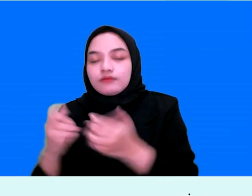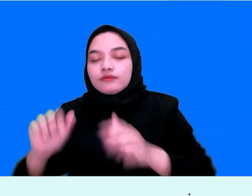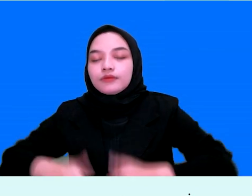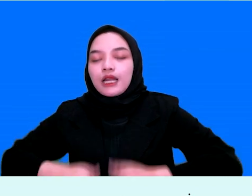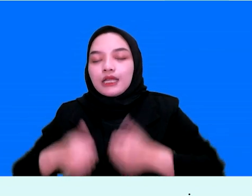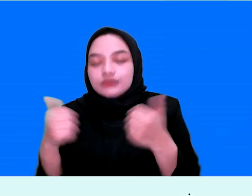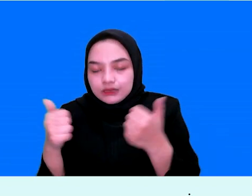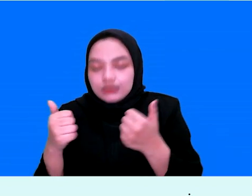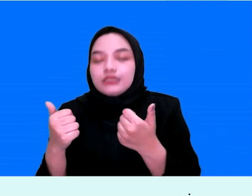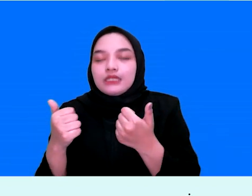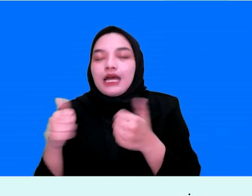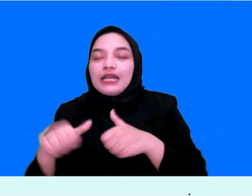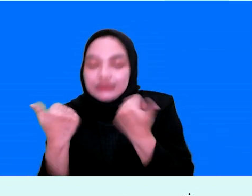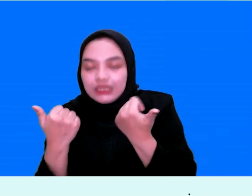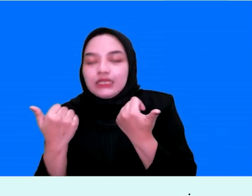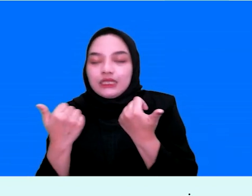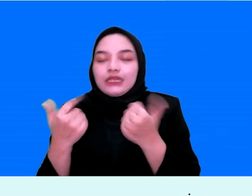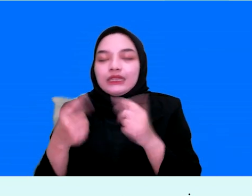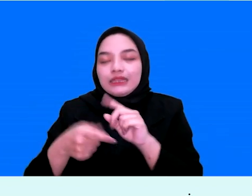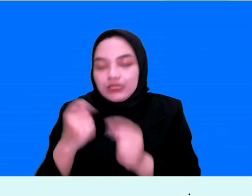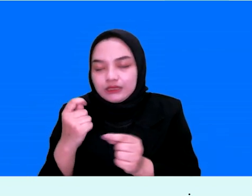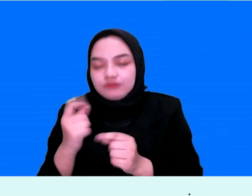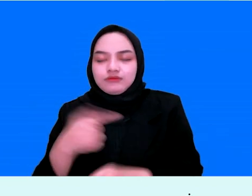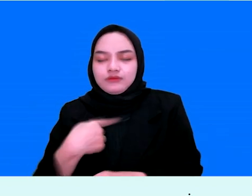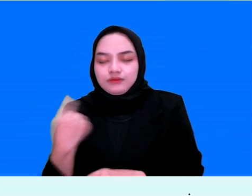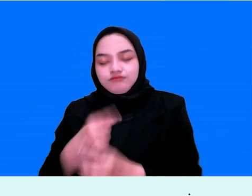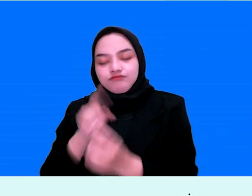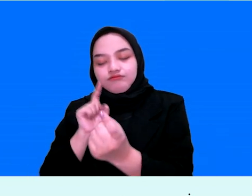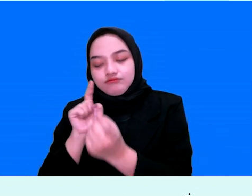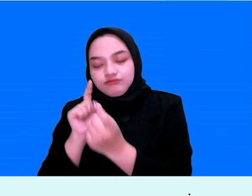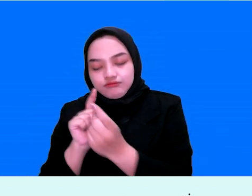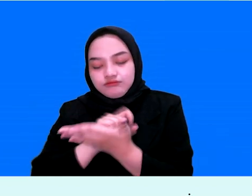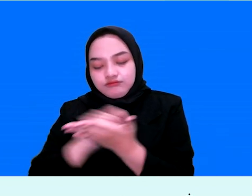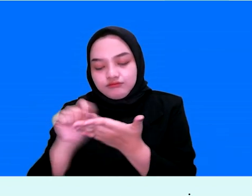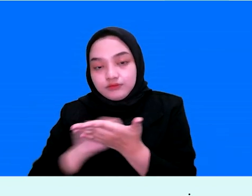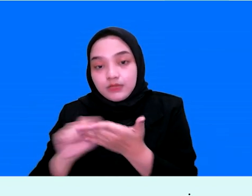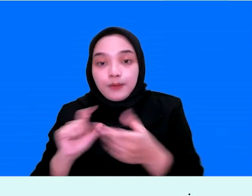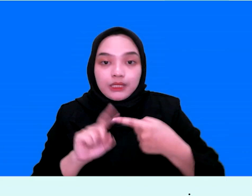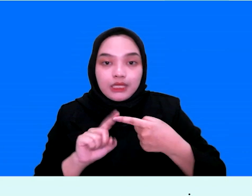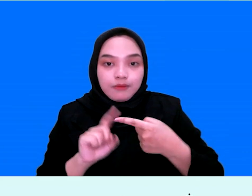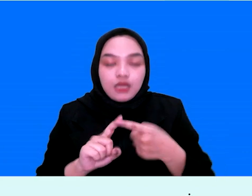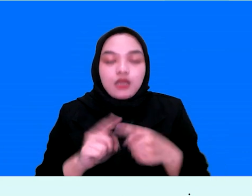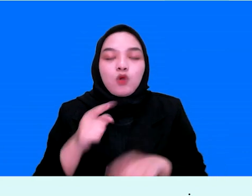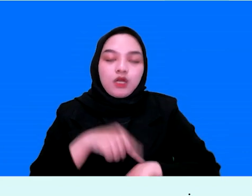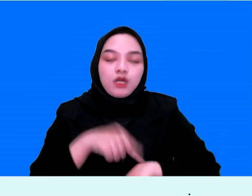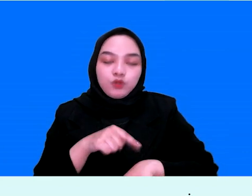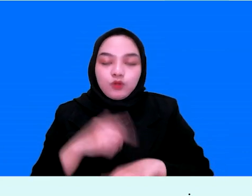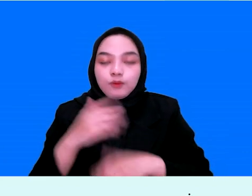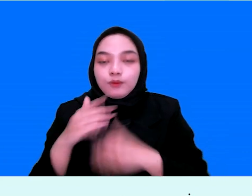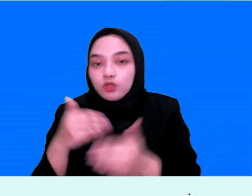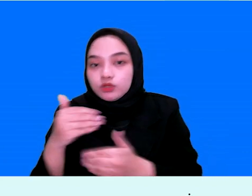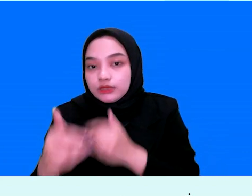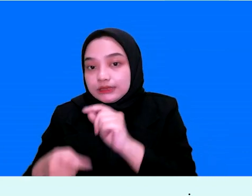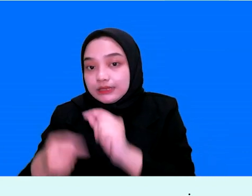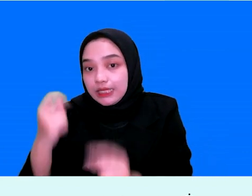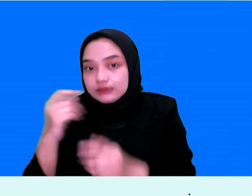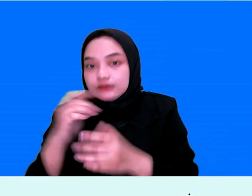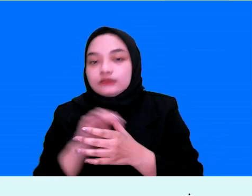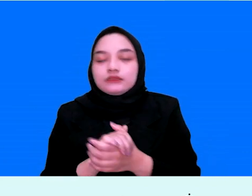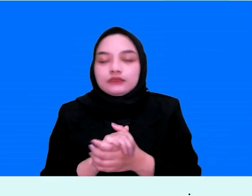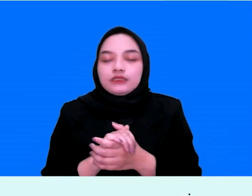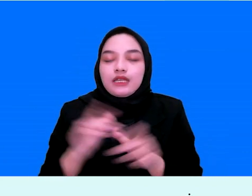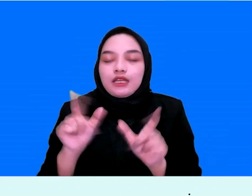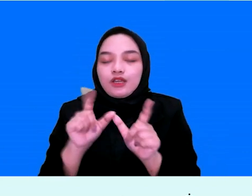testing dengan teman difabel. Kami menemukan beberapa hal yang bisa jadi catatan. Yang pertama, pada saat proses